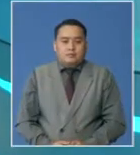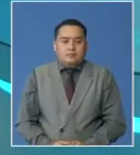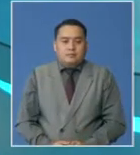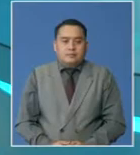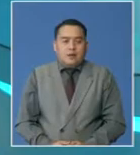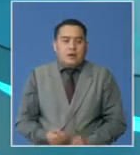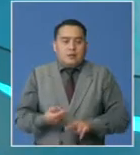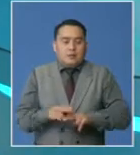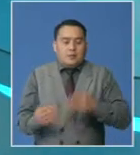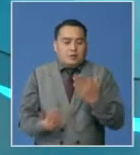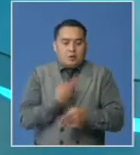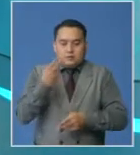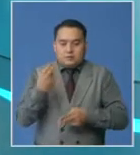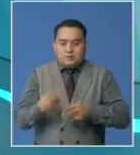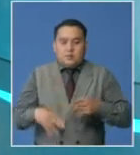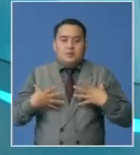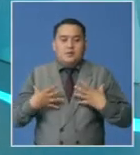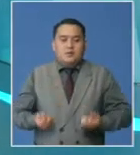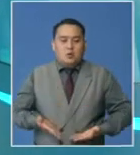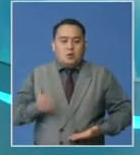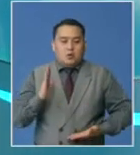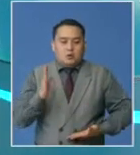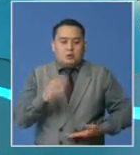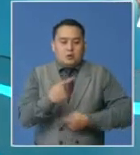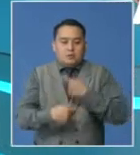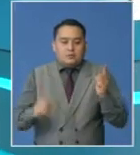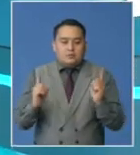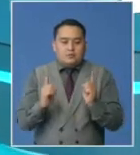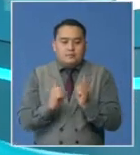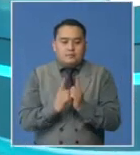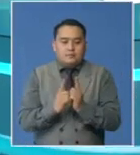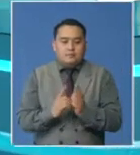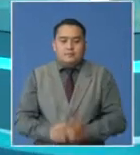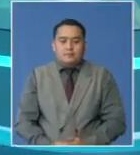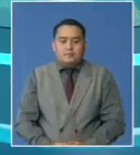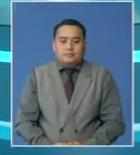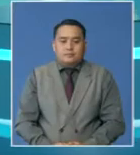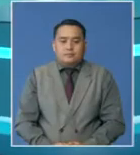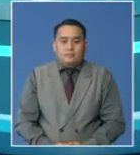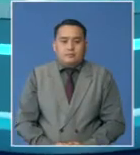Это была последняя информация на сегодня. Оставайтесь на нашем телеканале. До свидания.